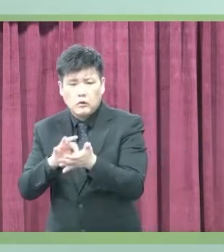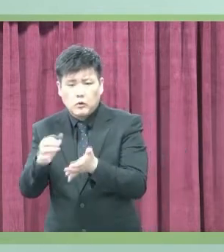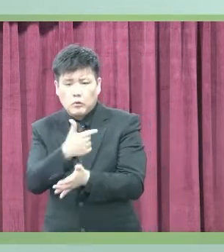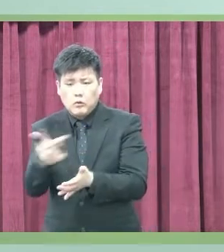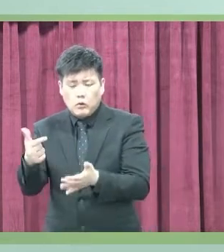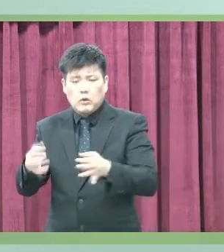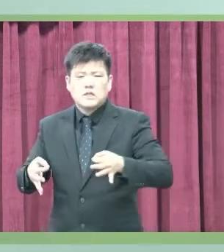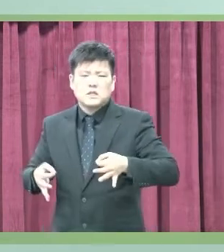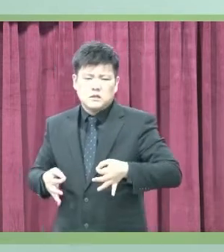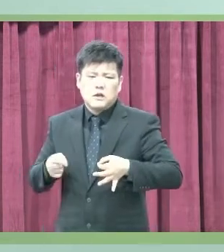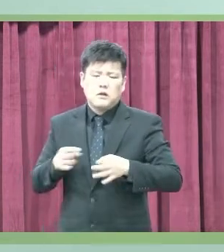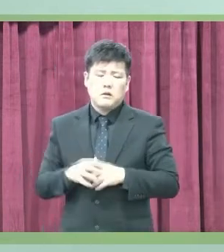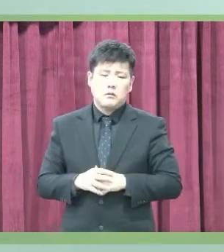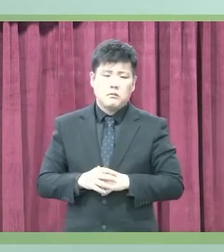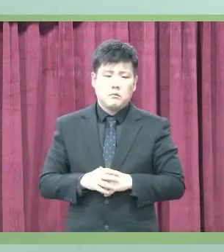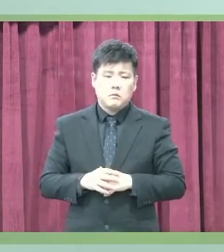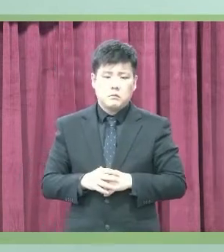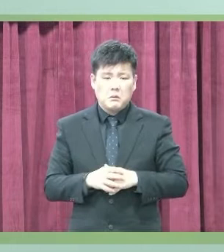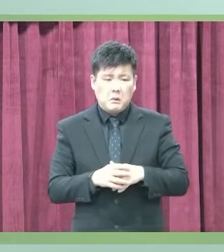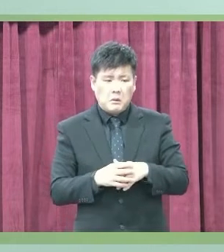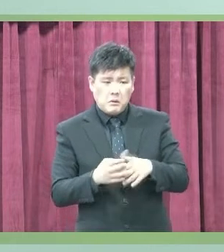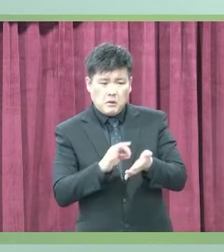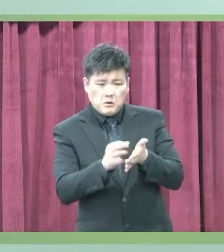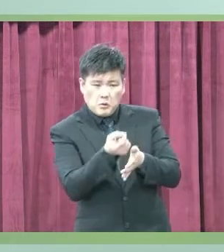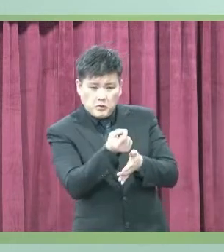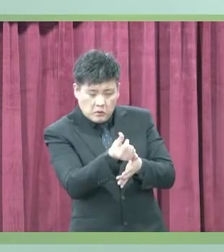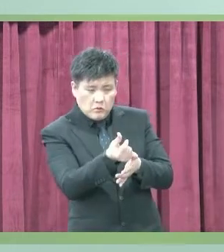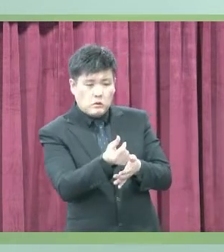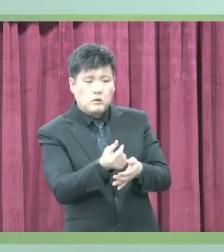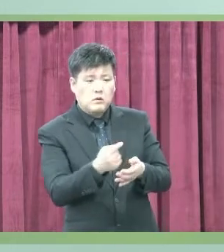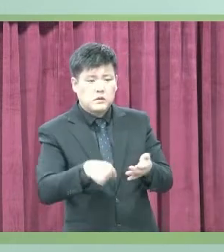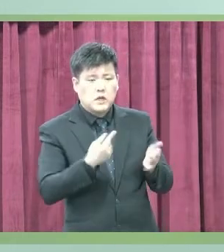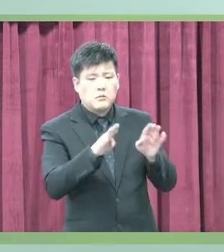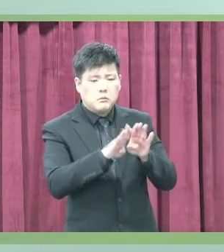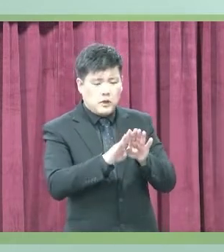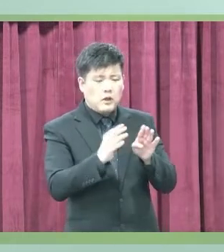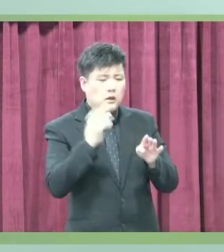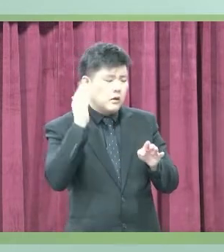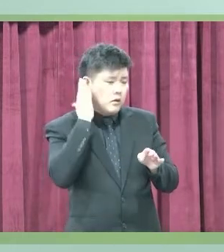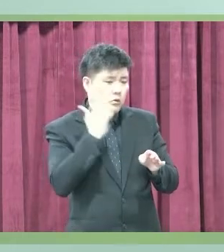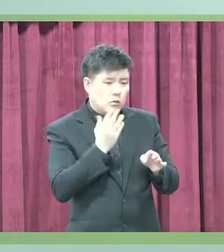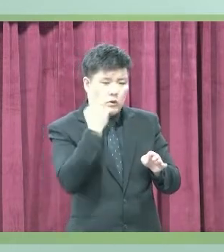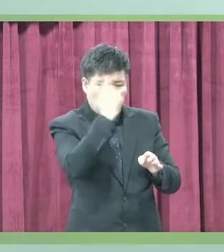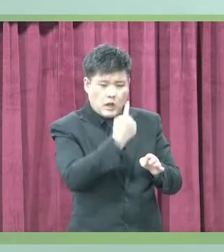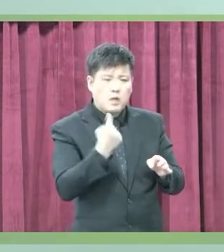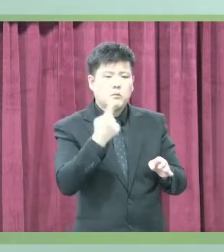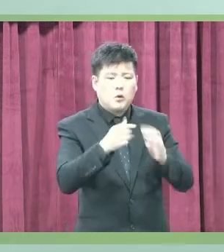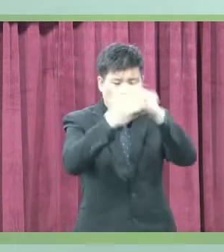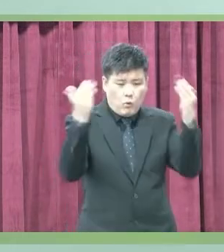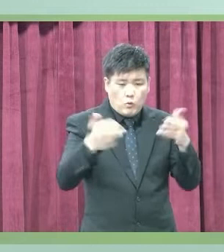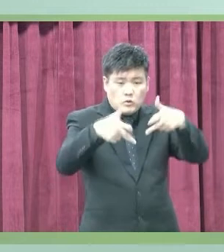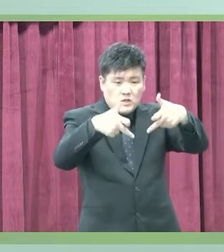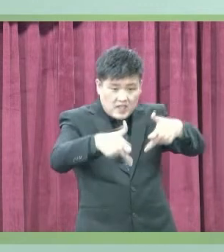간, 심장장애 순이고 낮은 장애 유형은 자폐성 청각 안면장애 순입니다. 모든 장애 유형에서 검진